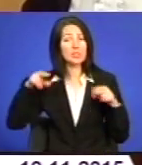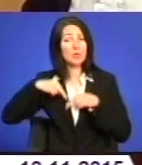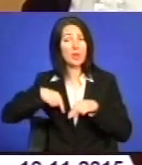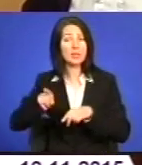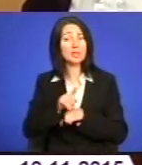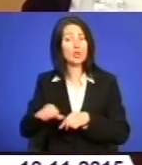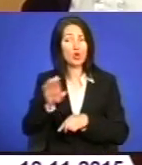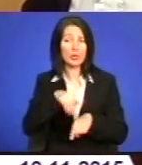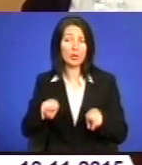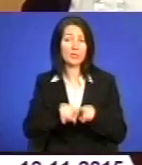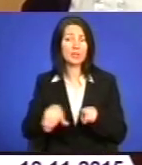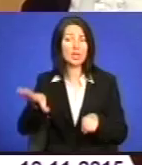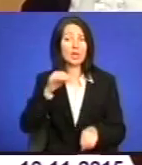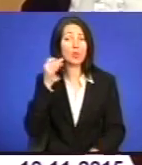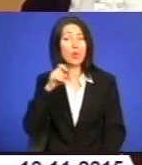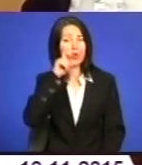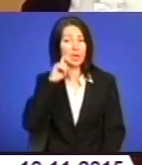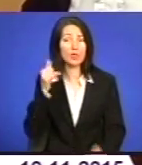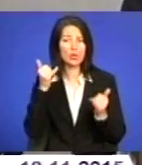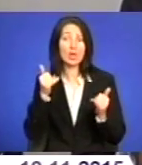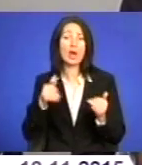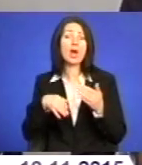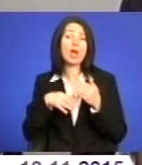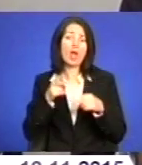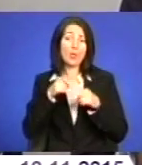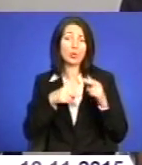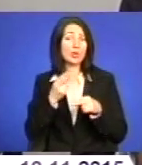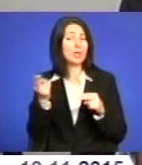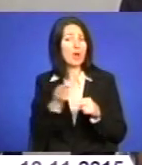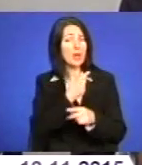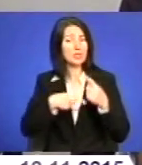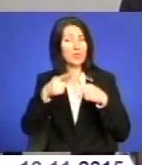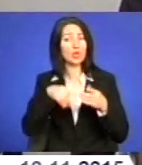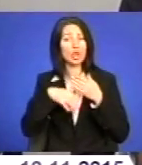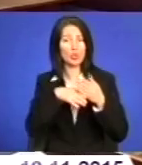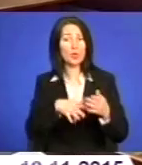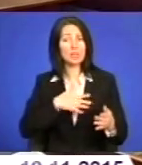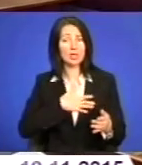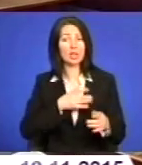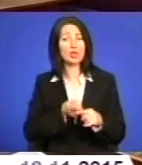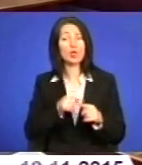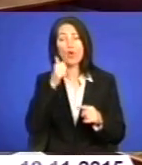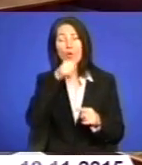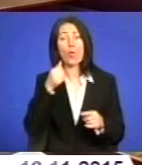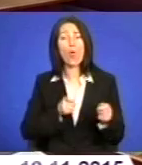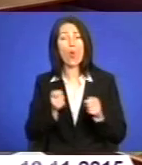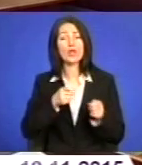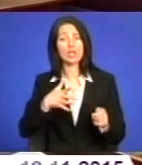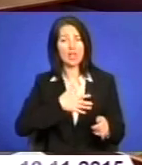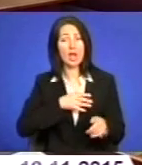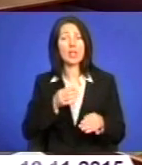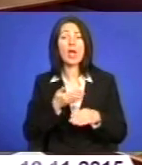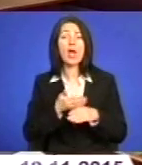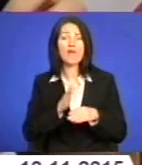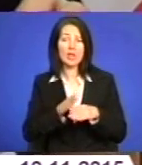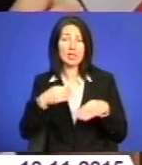наразі будують на безповоротній допомозі канадійців. Вже цього року уряд Канади виділить 30 мільйонів доларів на розвиток малого